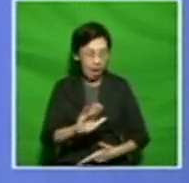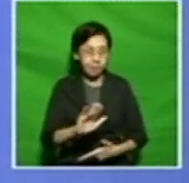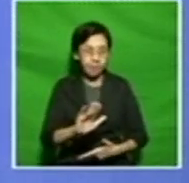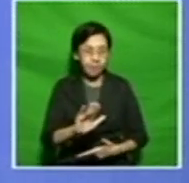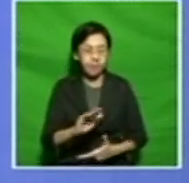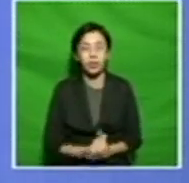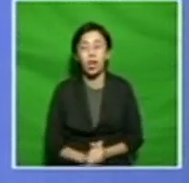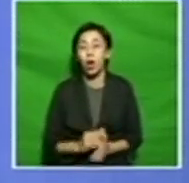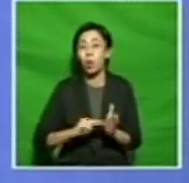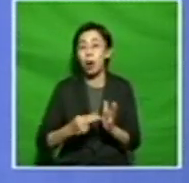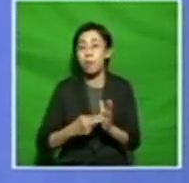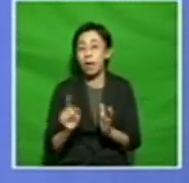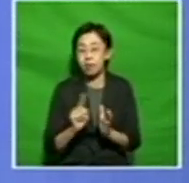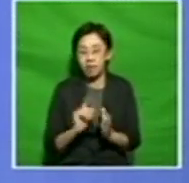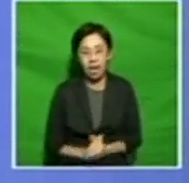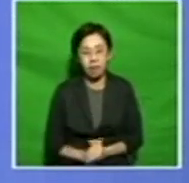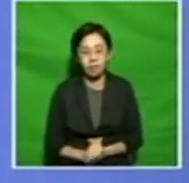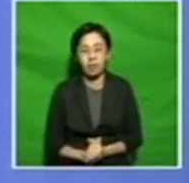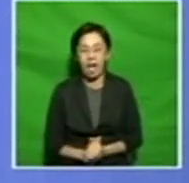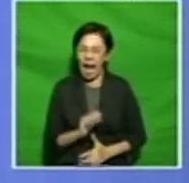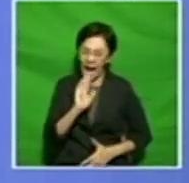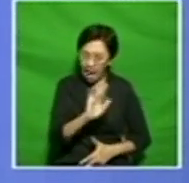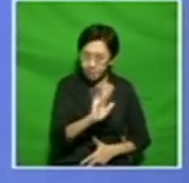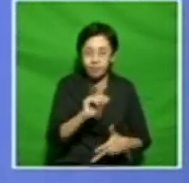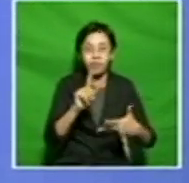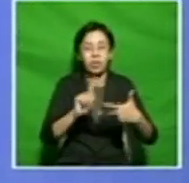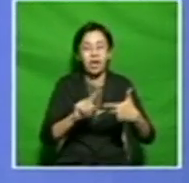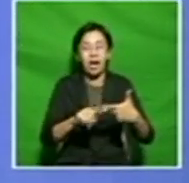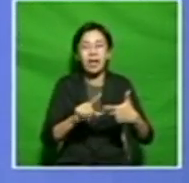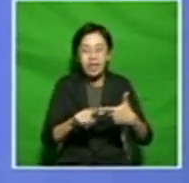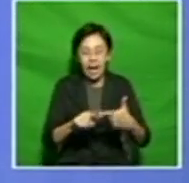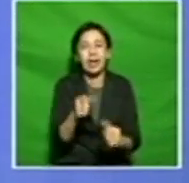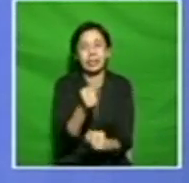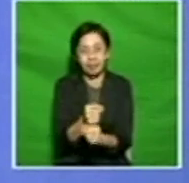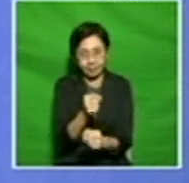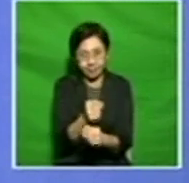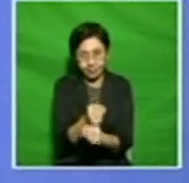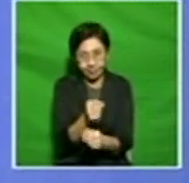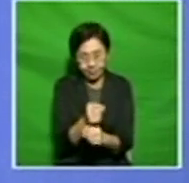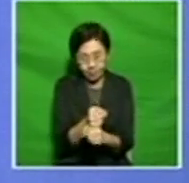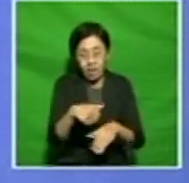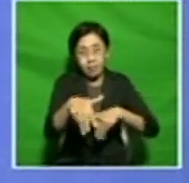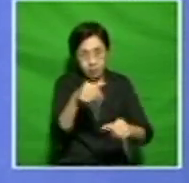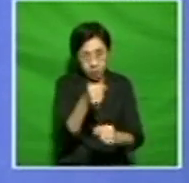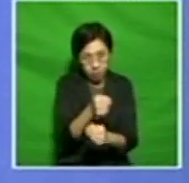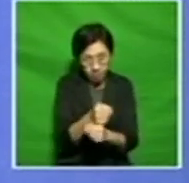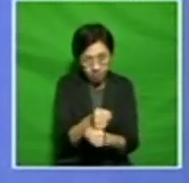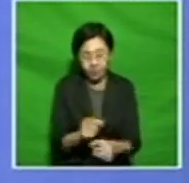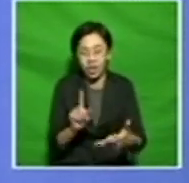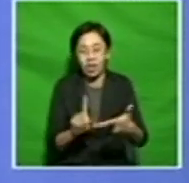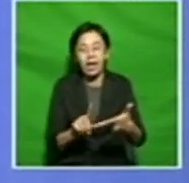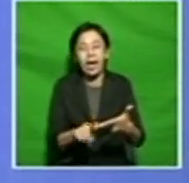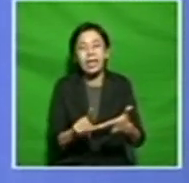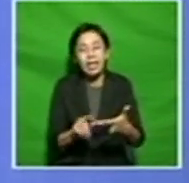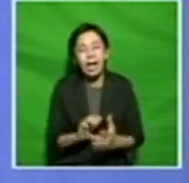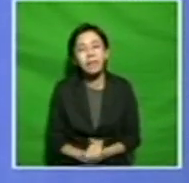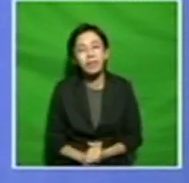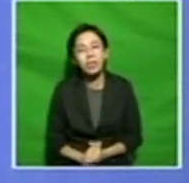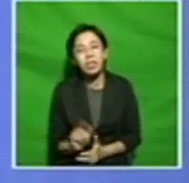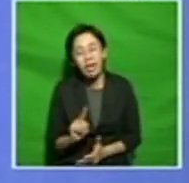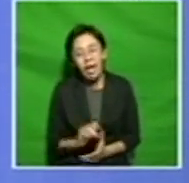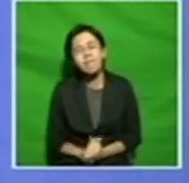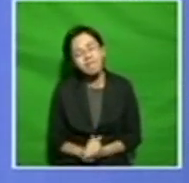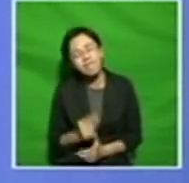ฤษบอกว่า don't ให้ทำก็คือสิ่งที่เรียกว่า do แล้วก็ควรทำก็สิ่งที่เรียกว่า